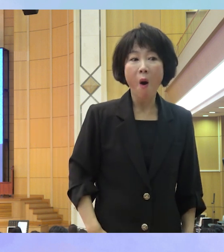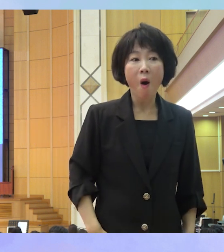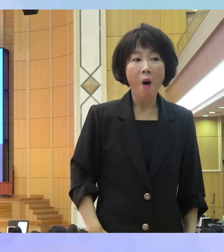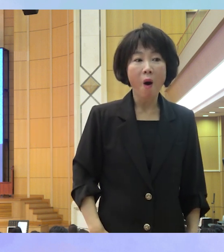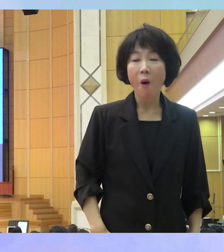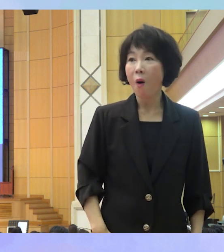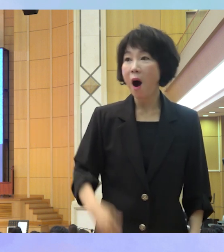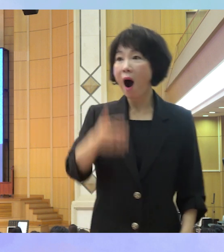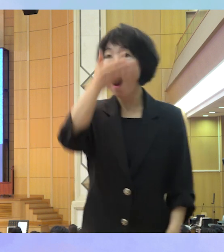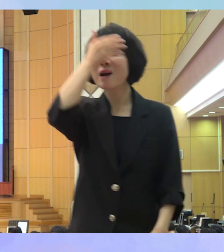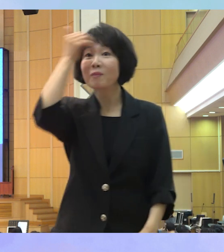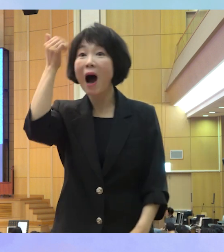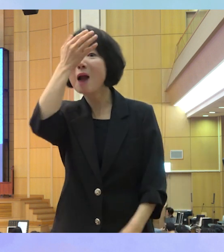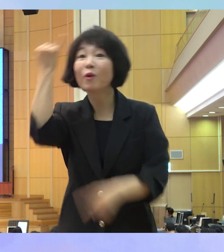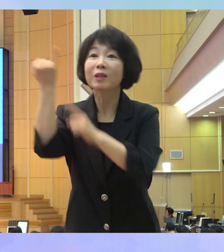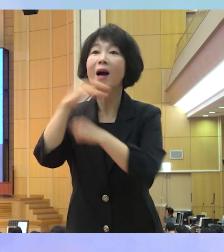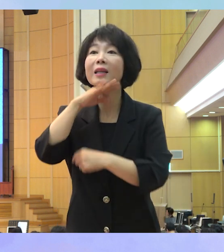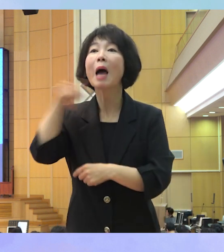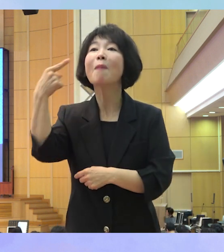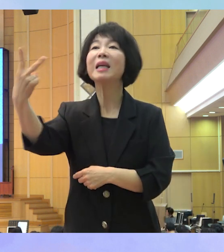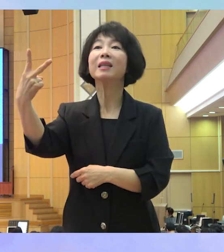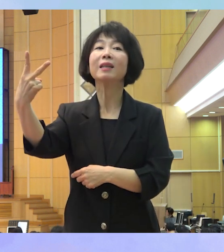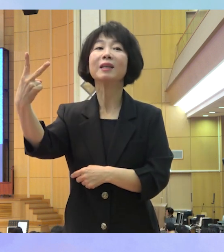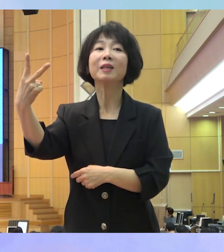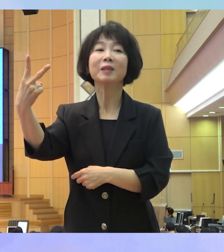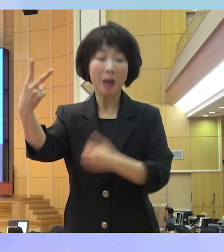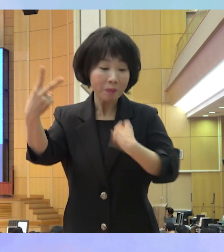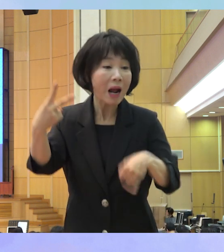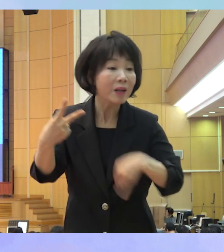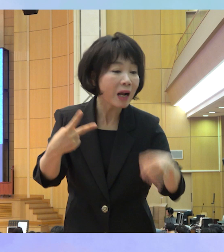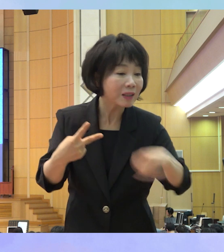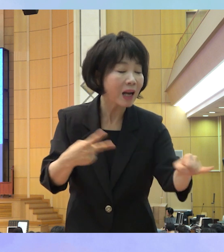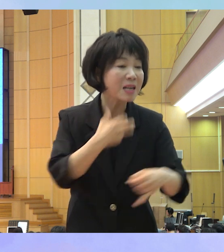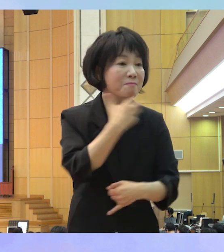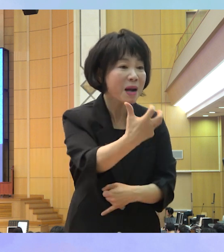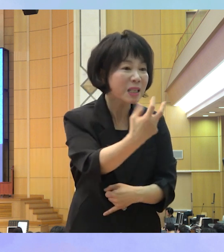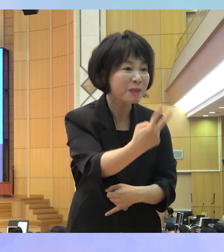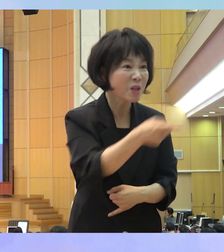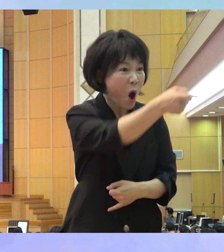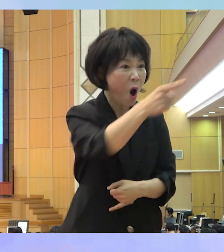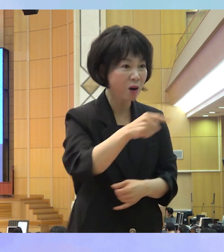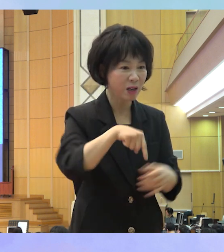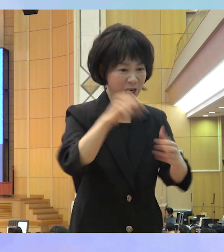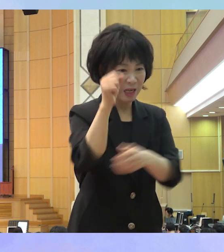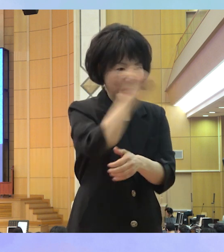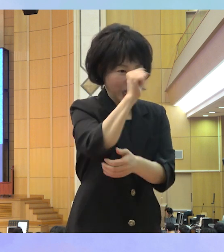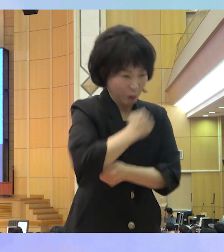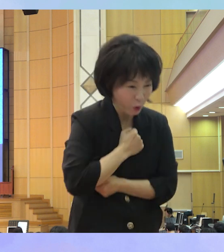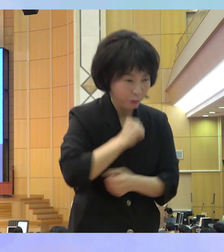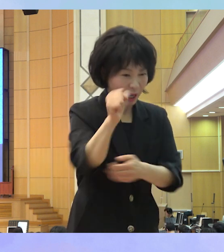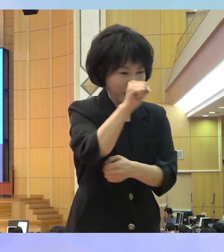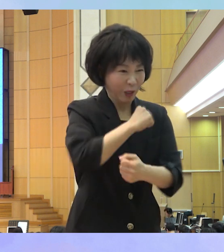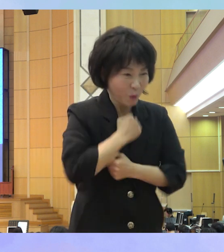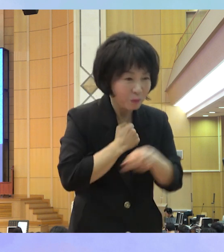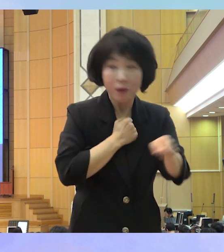83세 되는 딸을 가지고 나갈 때 차 조심하고. 여러분